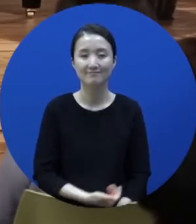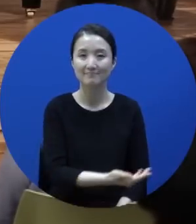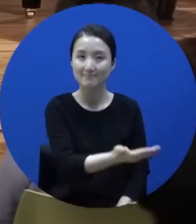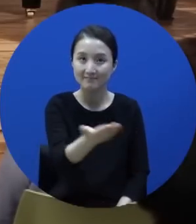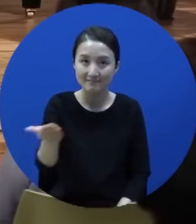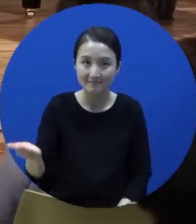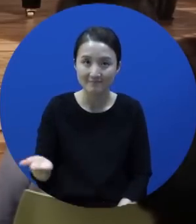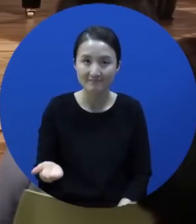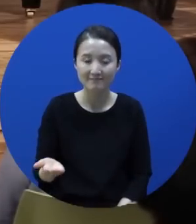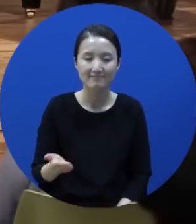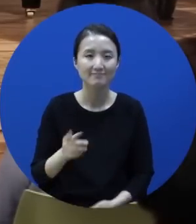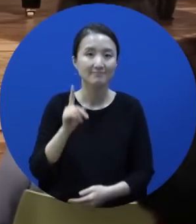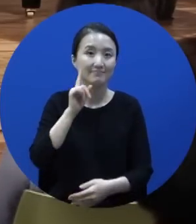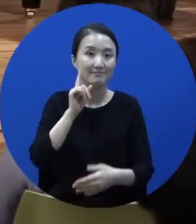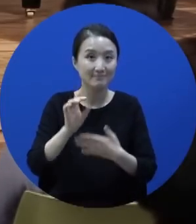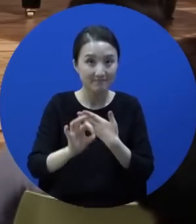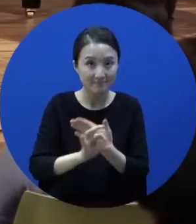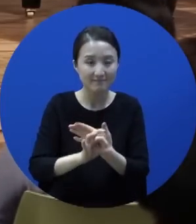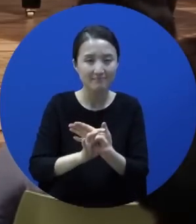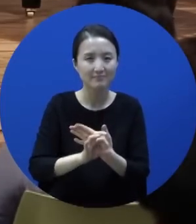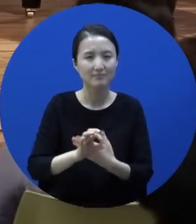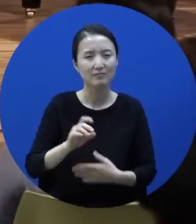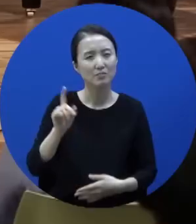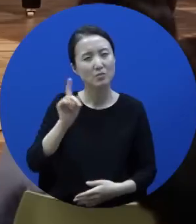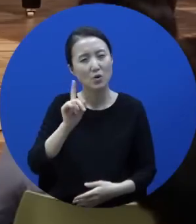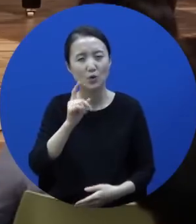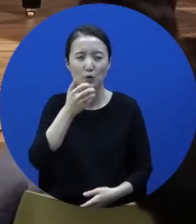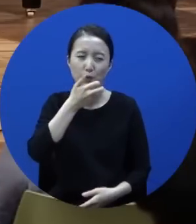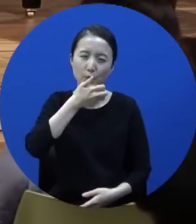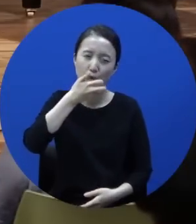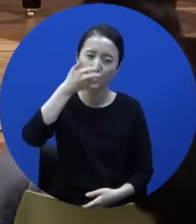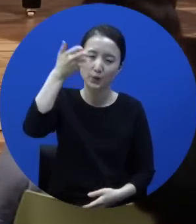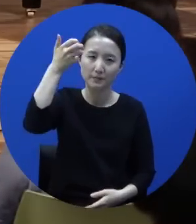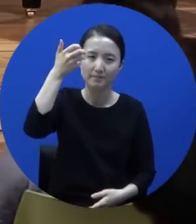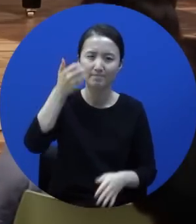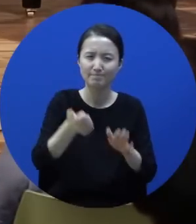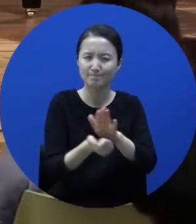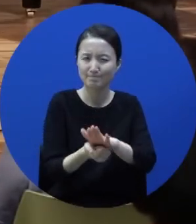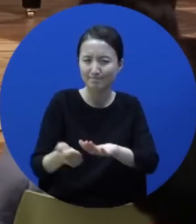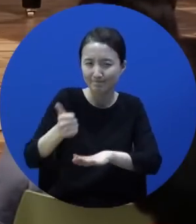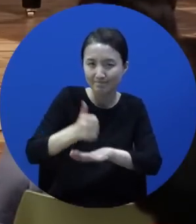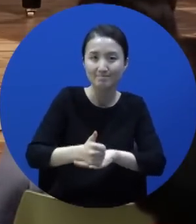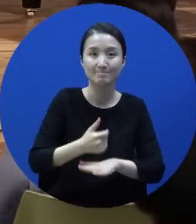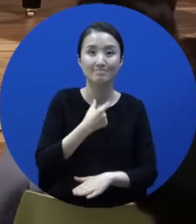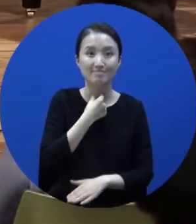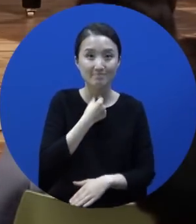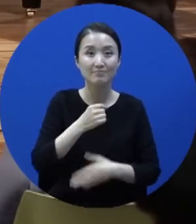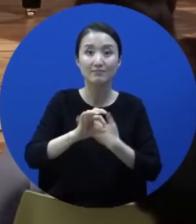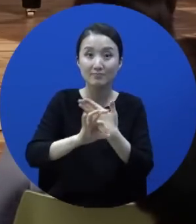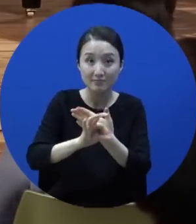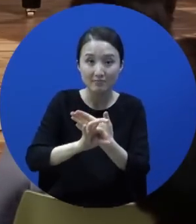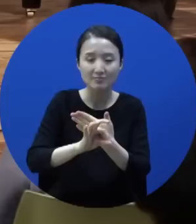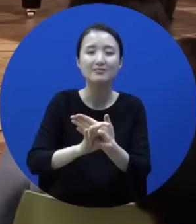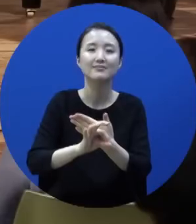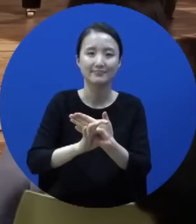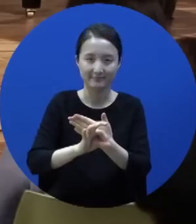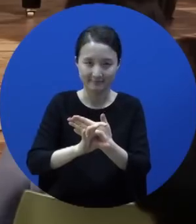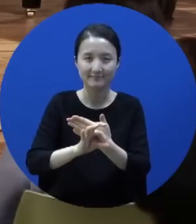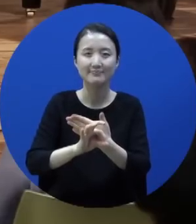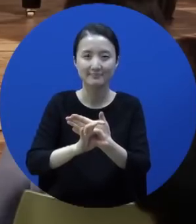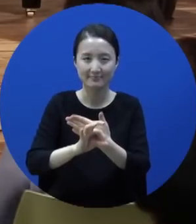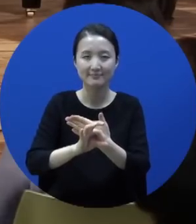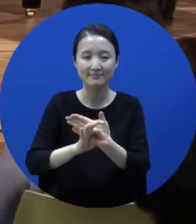있고요. 그래서 여러분들이 만약에 어떤 꿈을 이루고 싶다라고 한다면 이제는